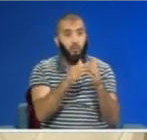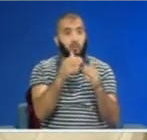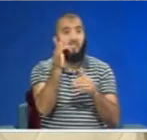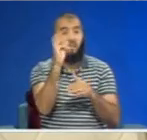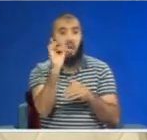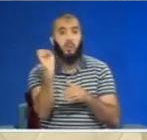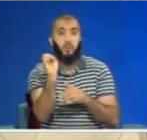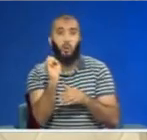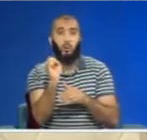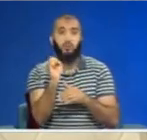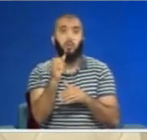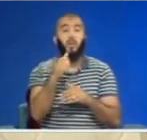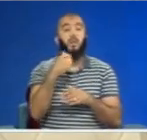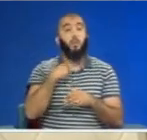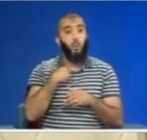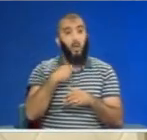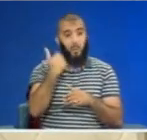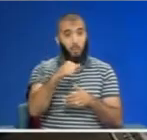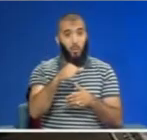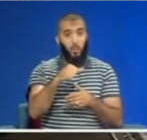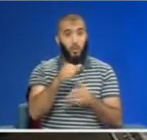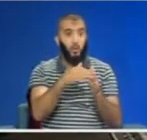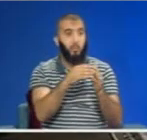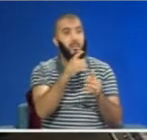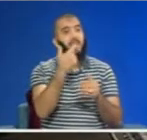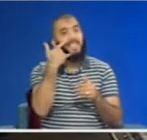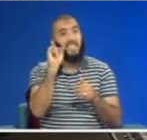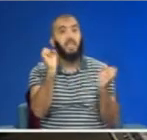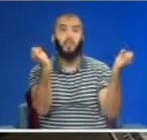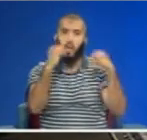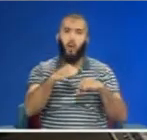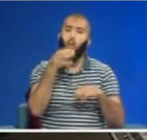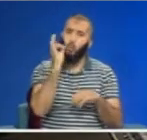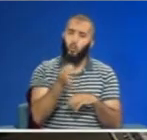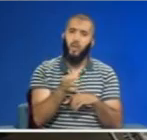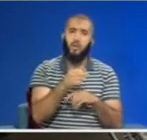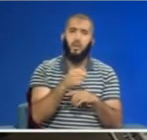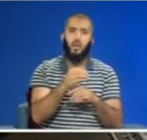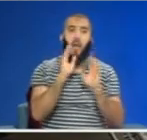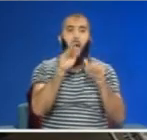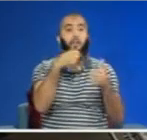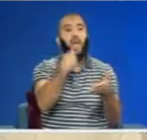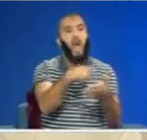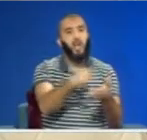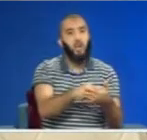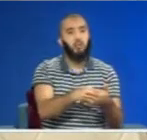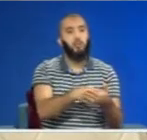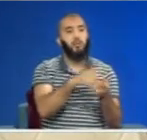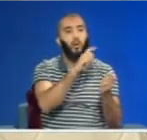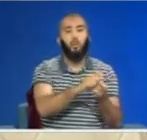وسمحوا له ورضوا بهذا اشتراها فهي ملك له برضا منهم وبتنازل